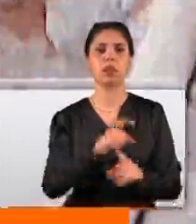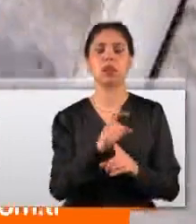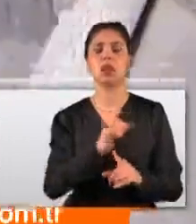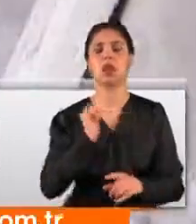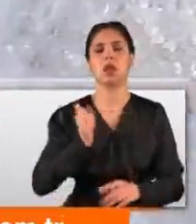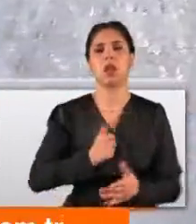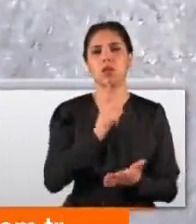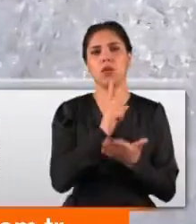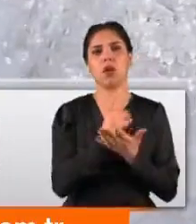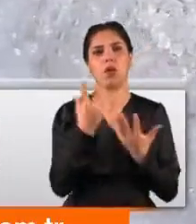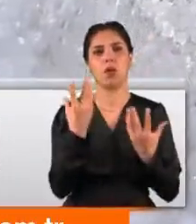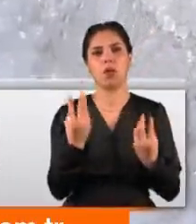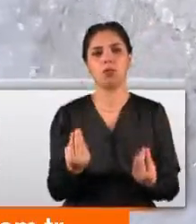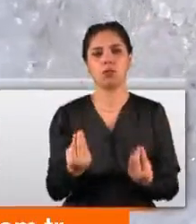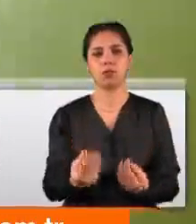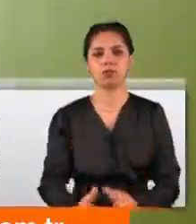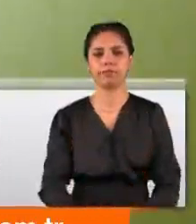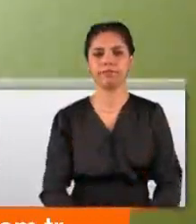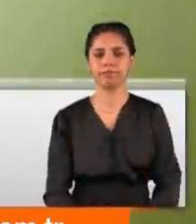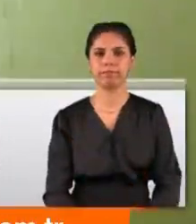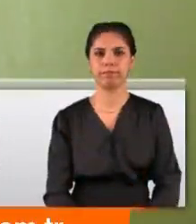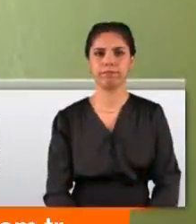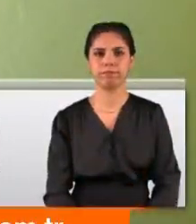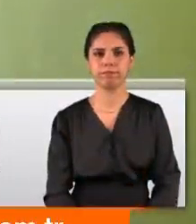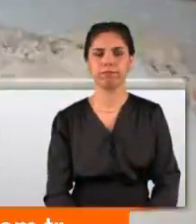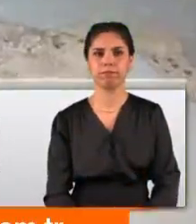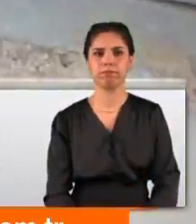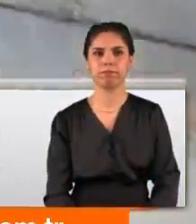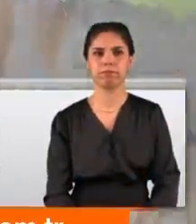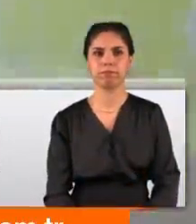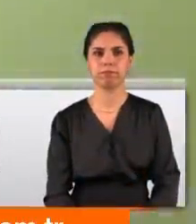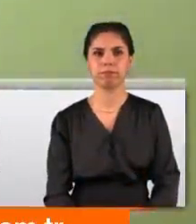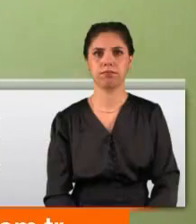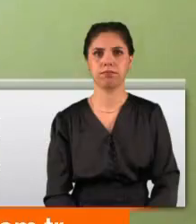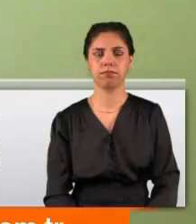son sözü yargı söyleyecek.